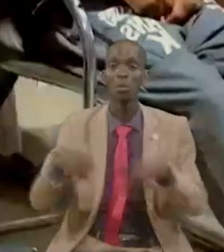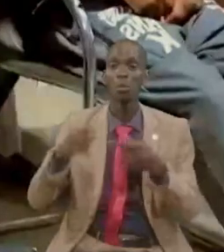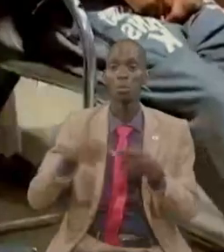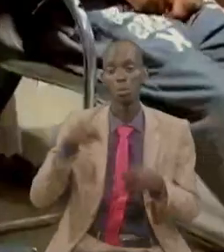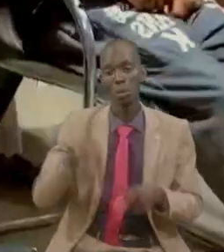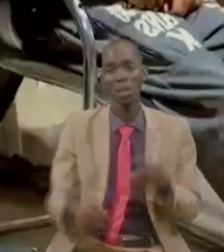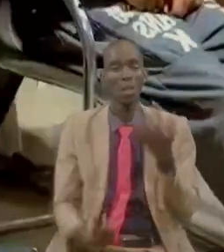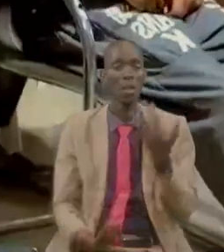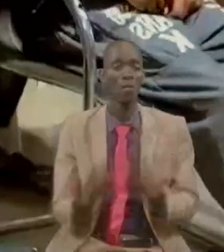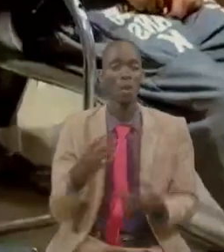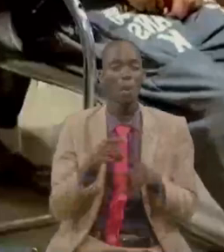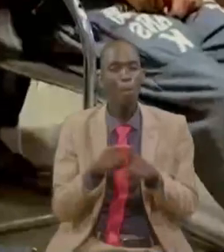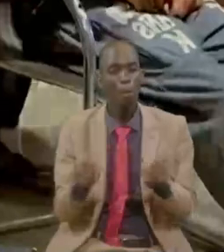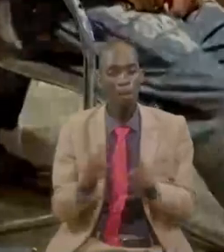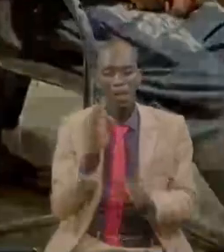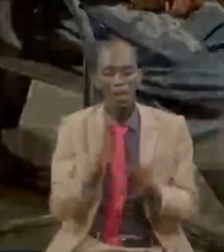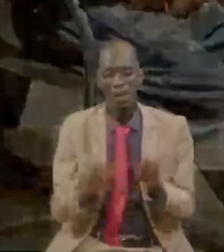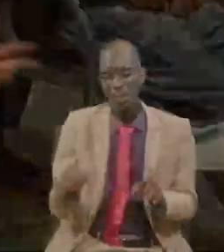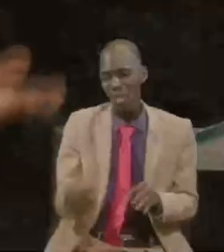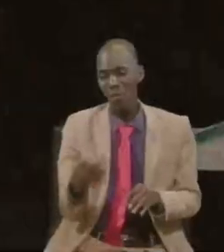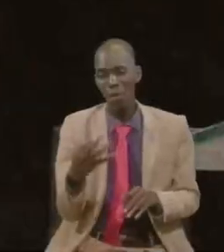enfer. Mais mes frères,